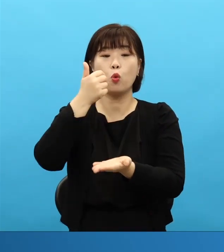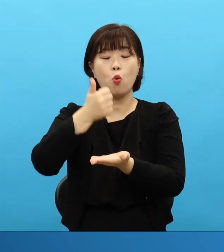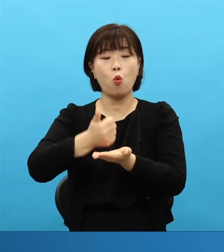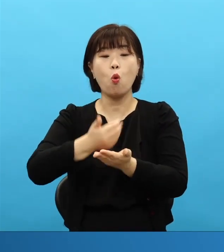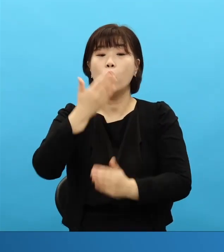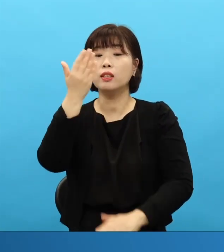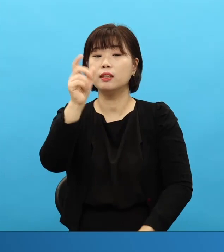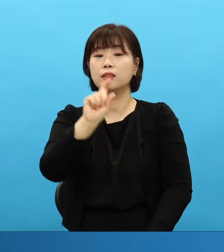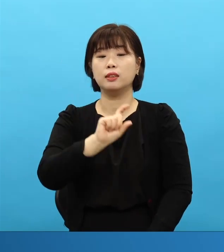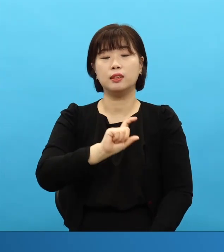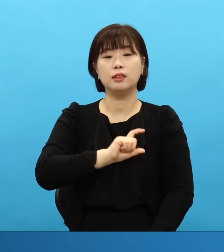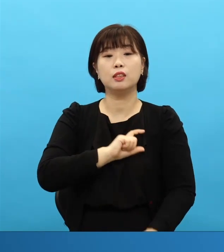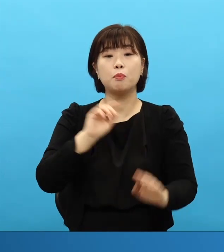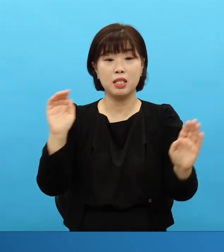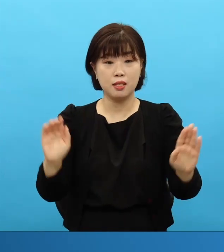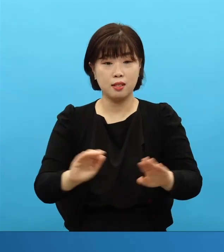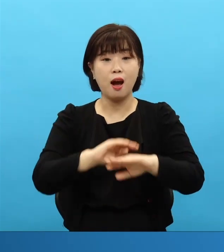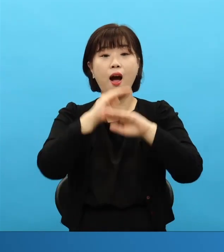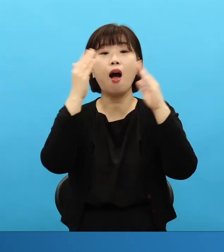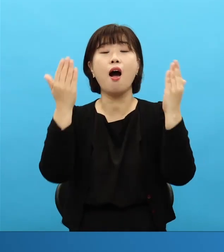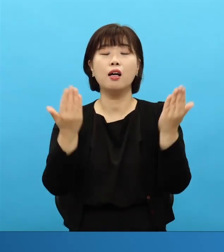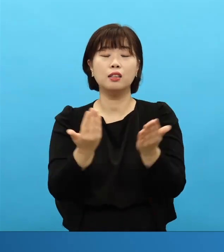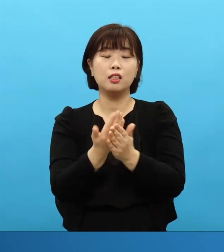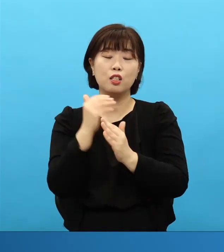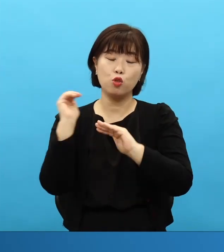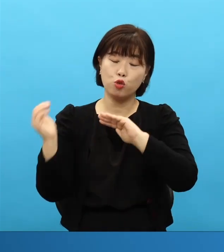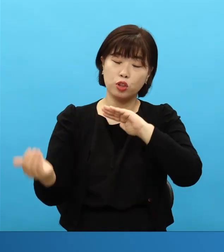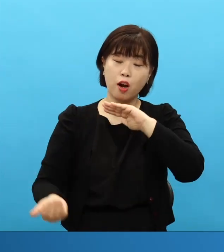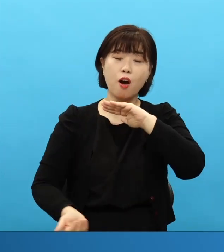그리스도 그 이름이 다